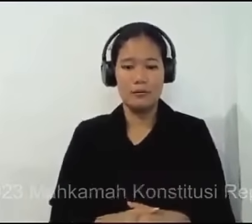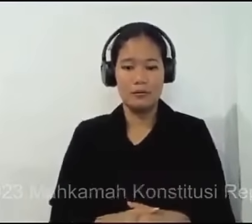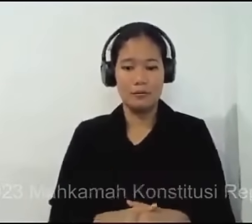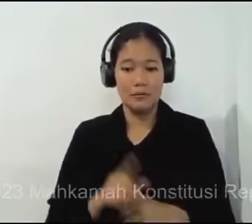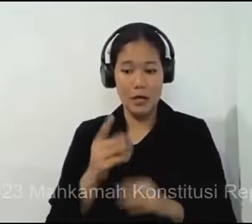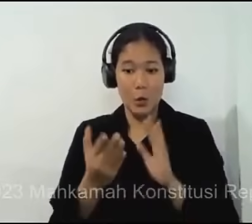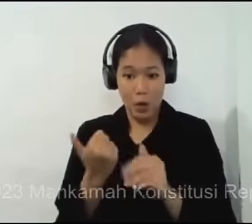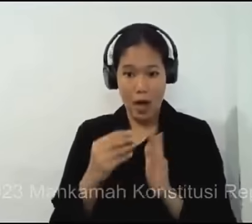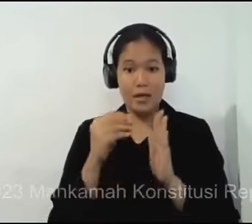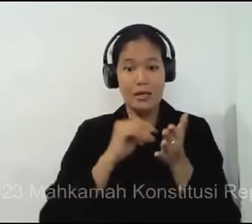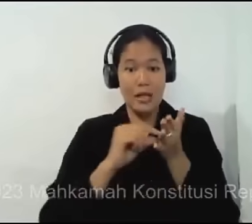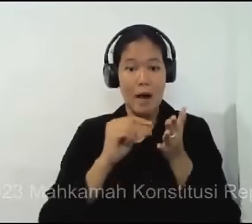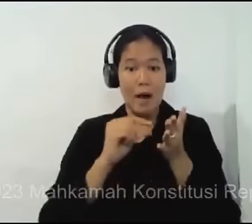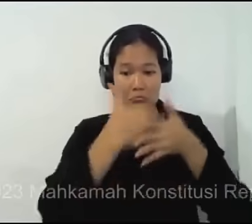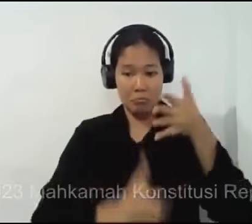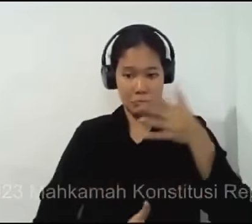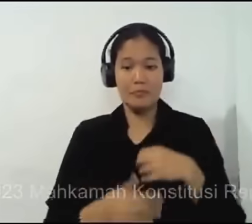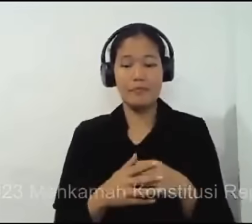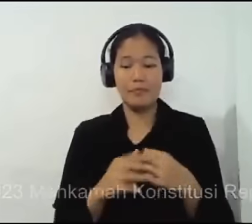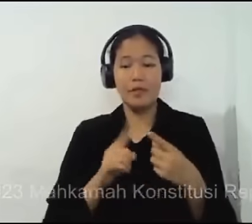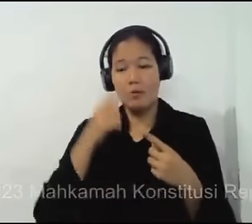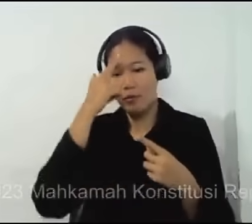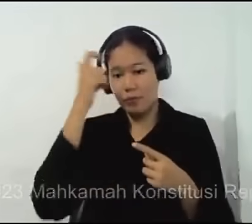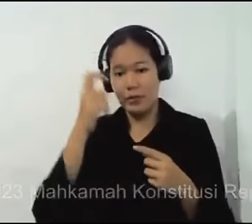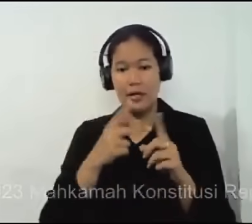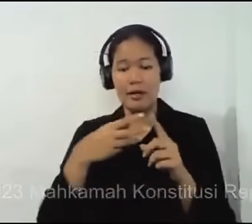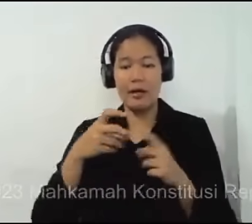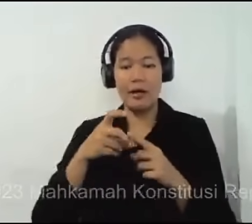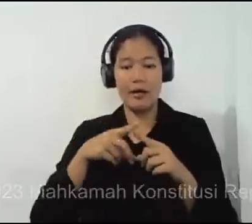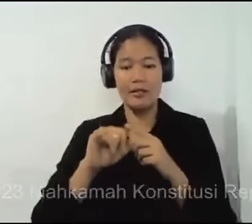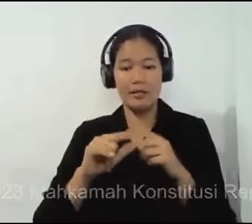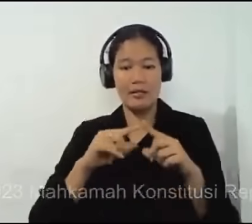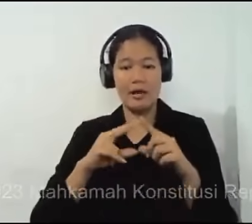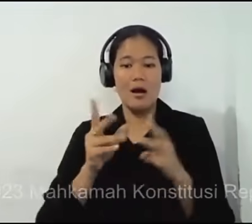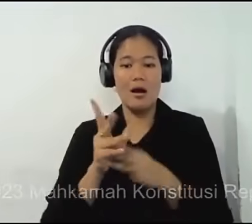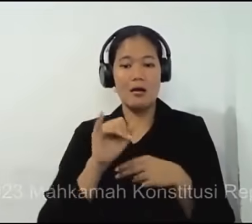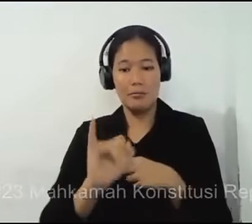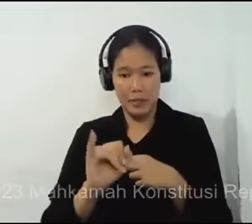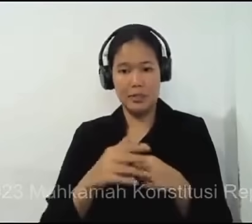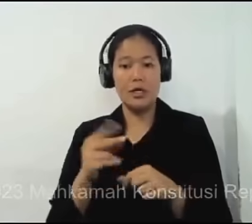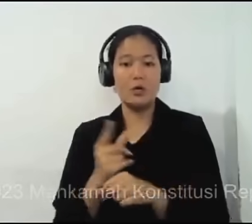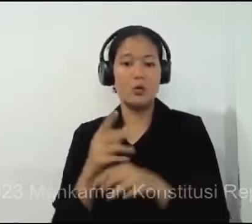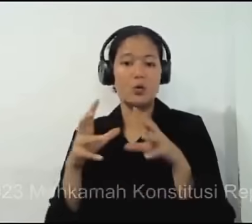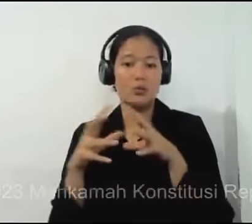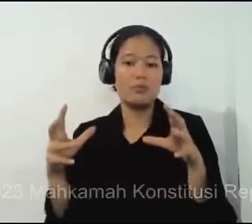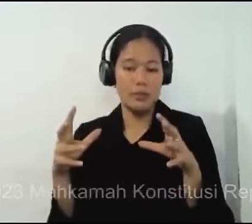ya S Prof Dr bulan guru besar